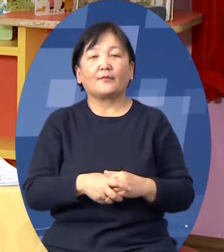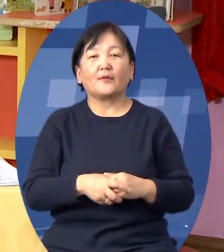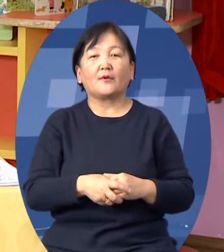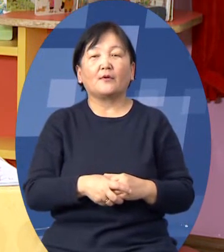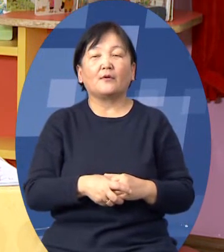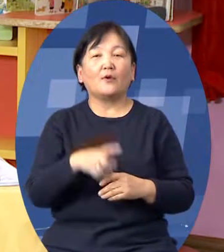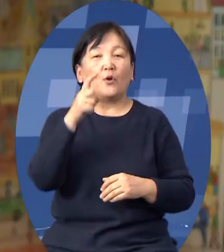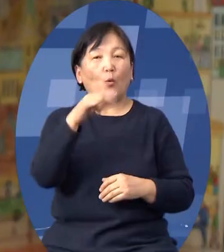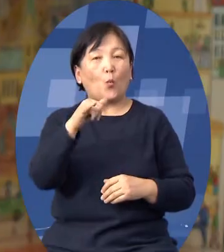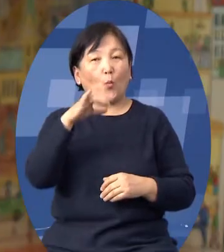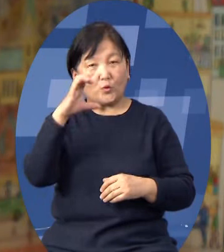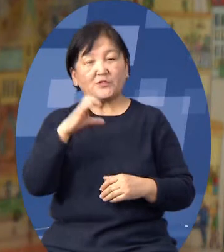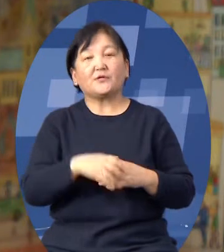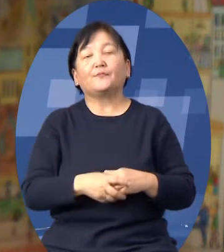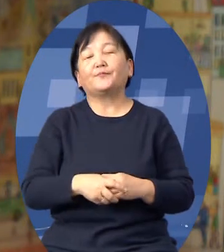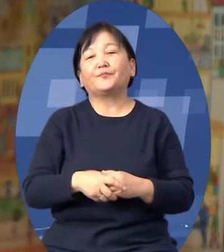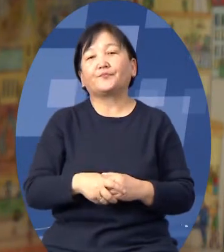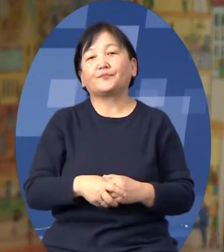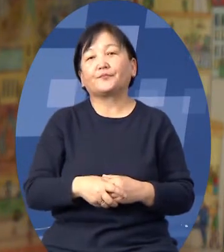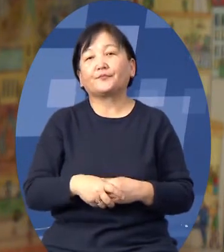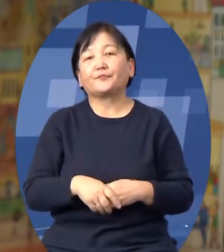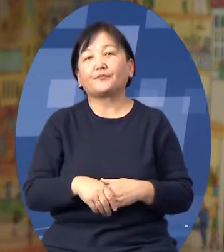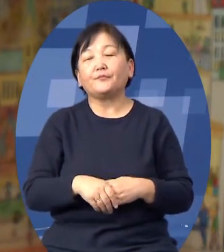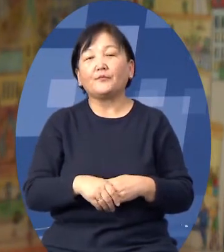За, дахиад давтаад хэлье. Хус.